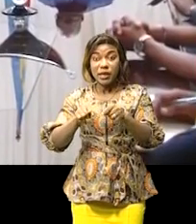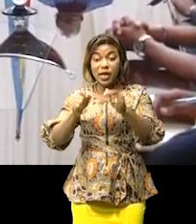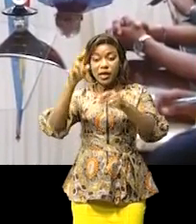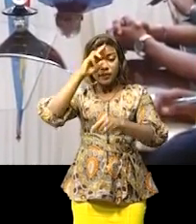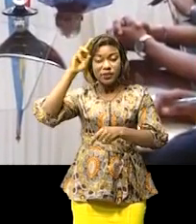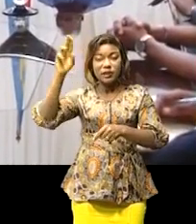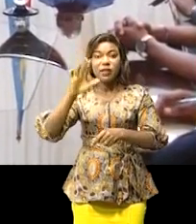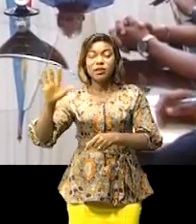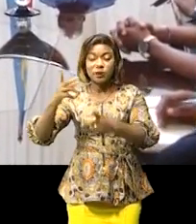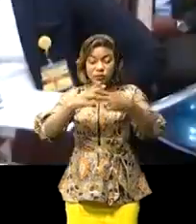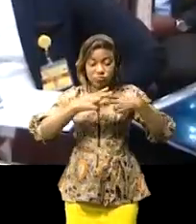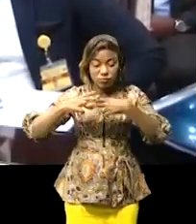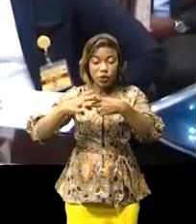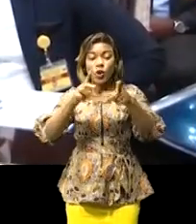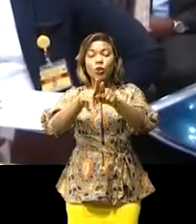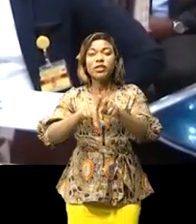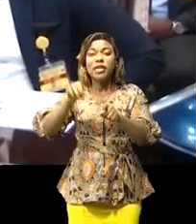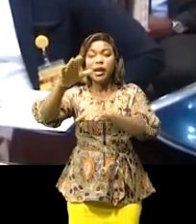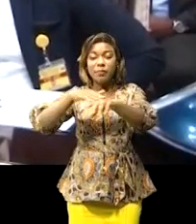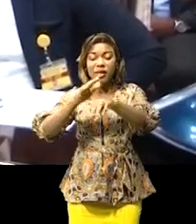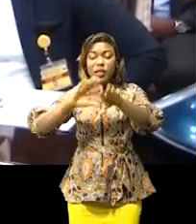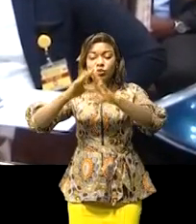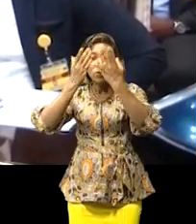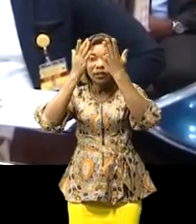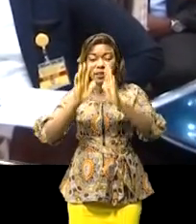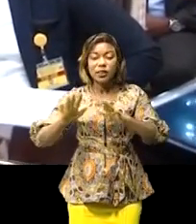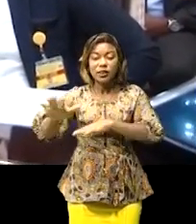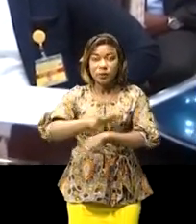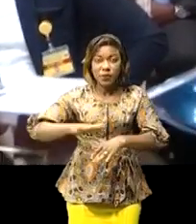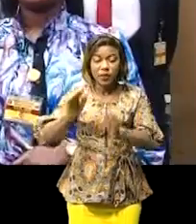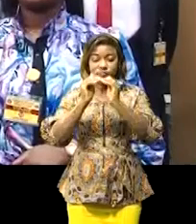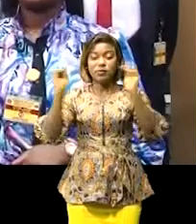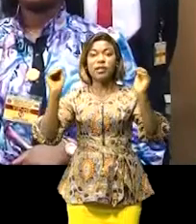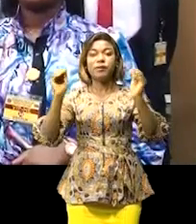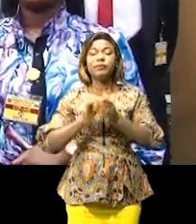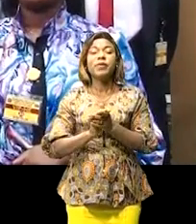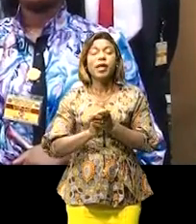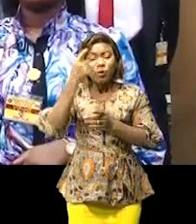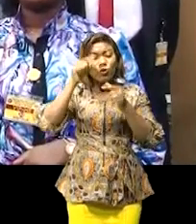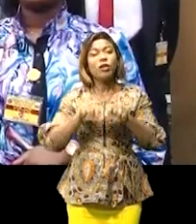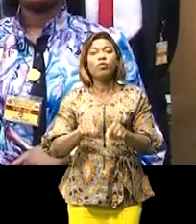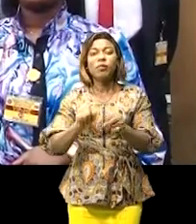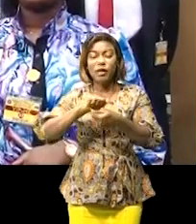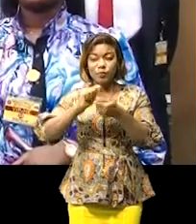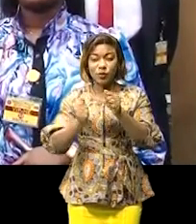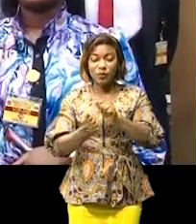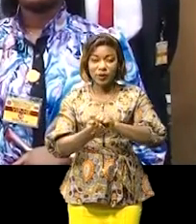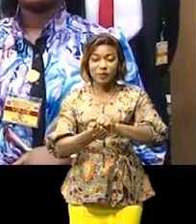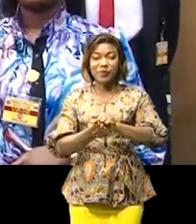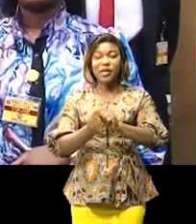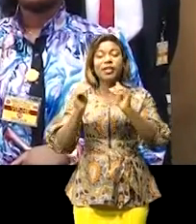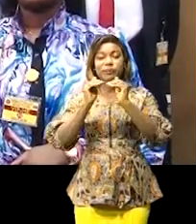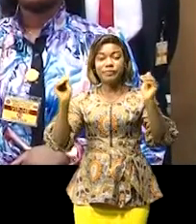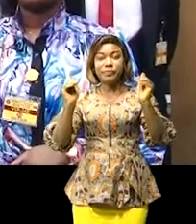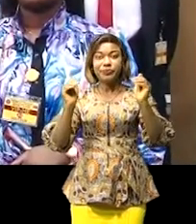l'UNIKIN est sous contrôle et a appelé tous les étudiants du pays au calme. Pour l'instant, la situation est très à